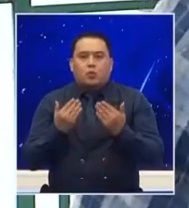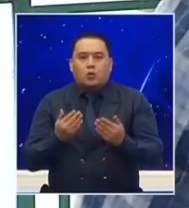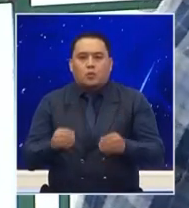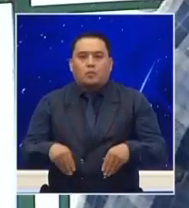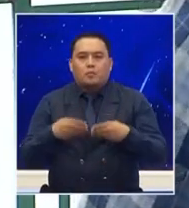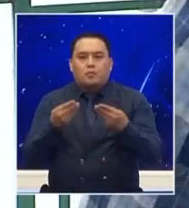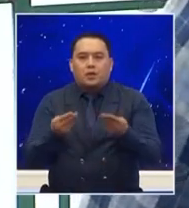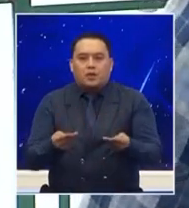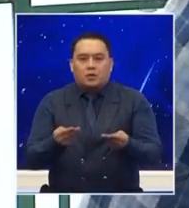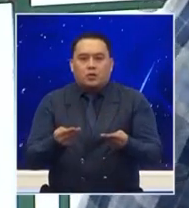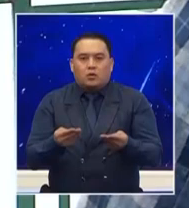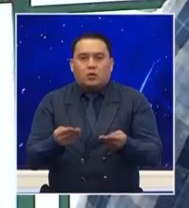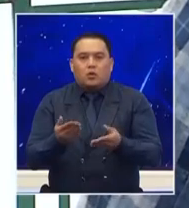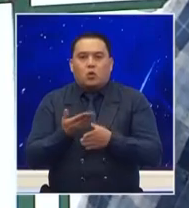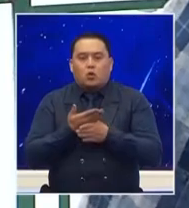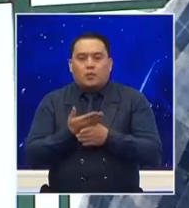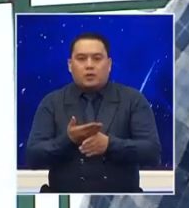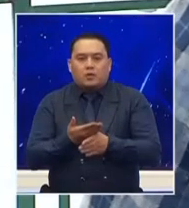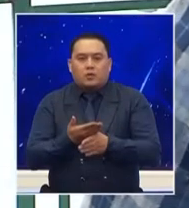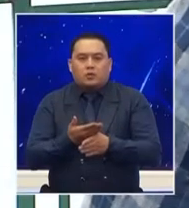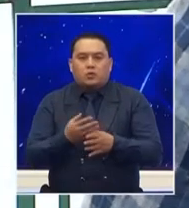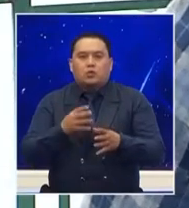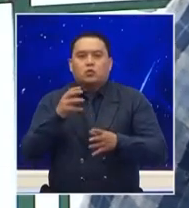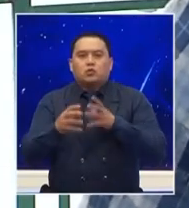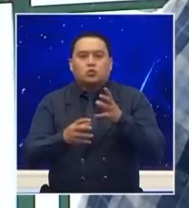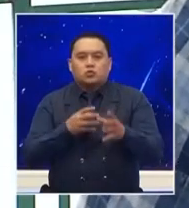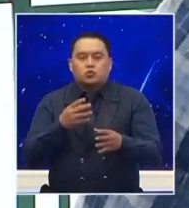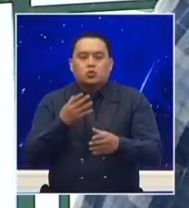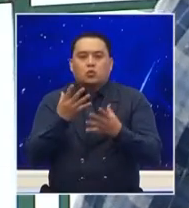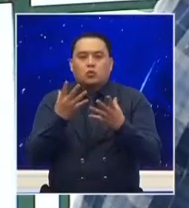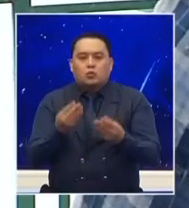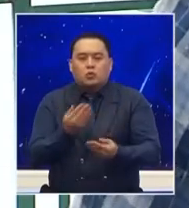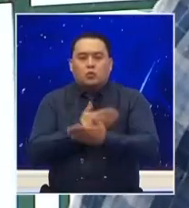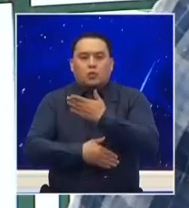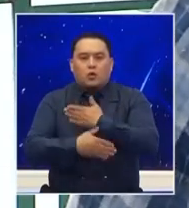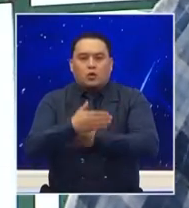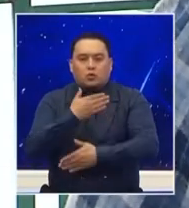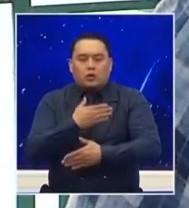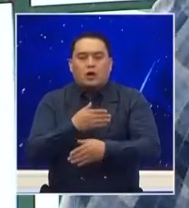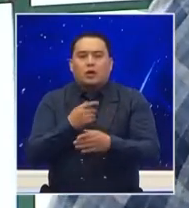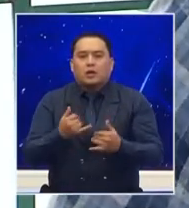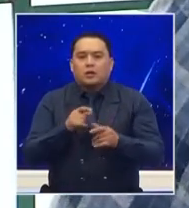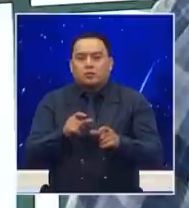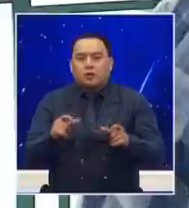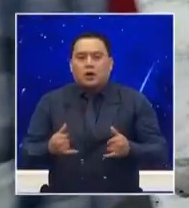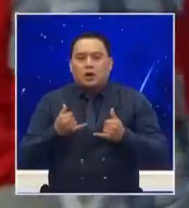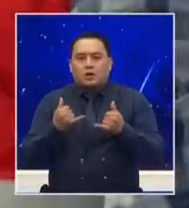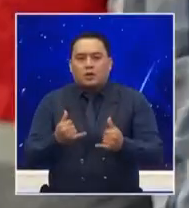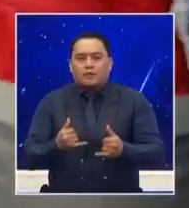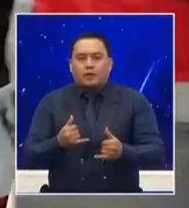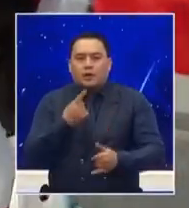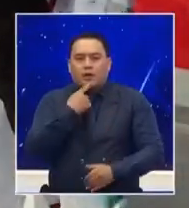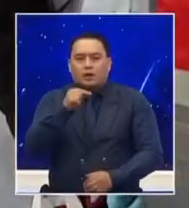атқан адамдарымыз мүгедек адамдарға беріп отырмыз. Өйткені дүниежүзілік мүгедек күніне қарсы өзі солай келіп тұр, сондықтан сол кісілерге беріп отырмыз.